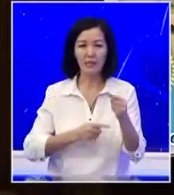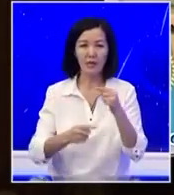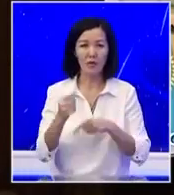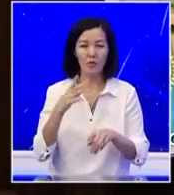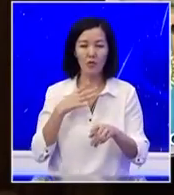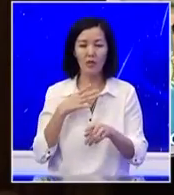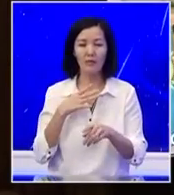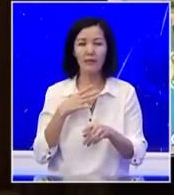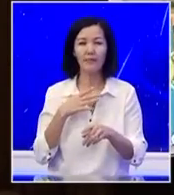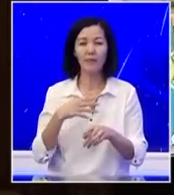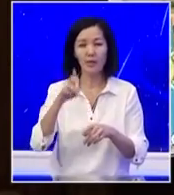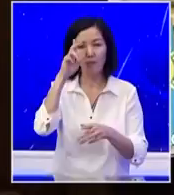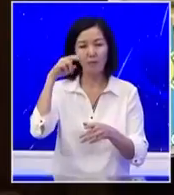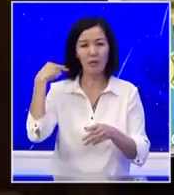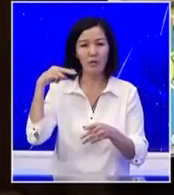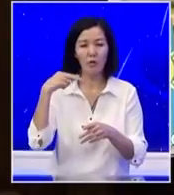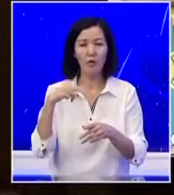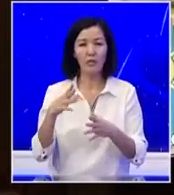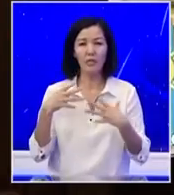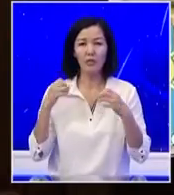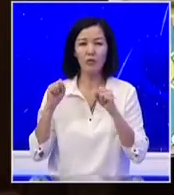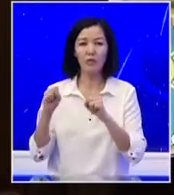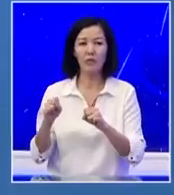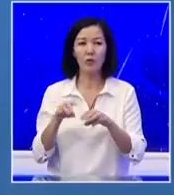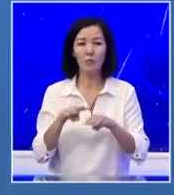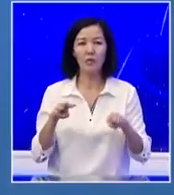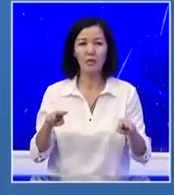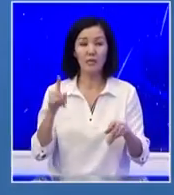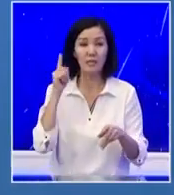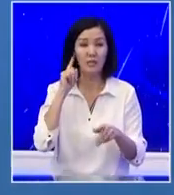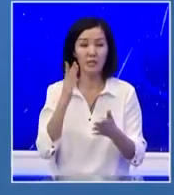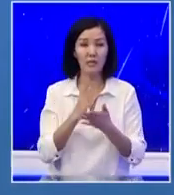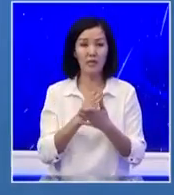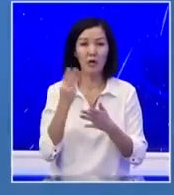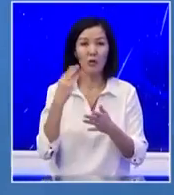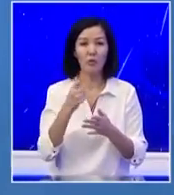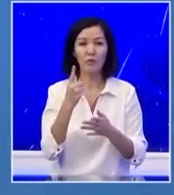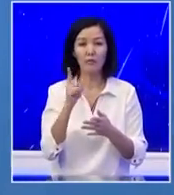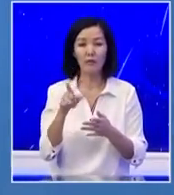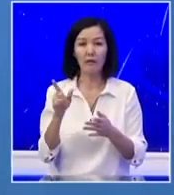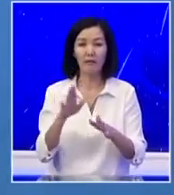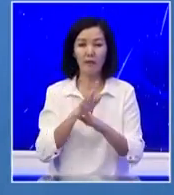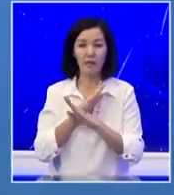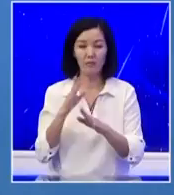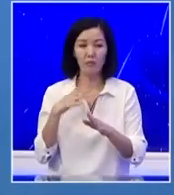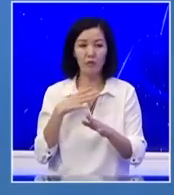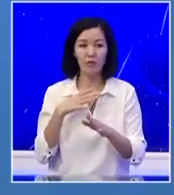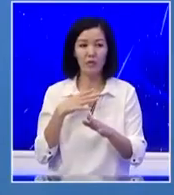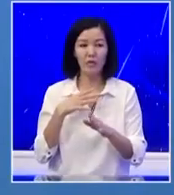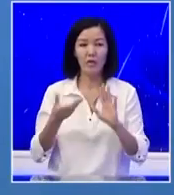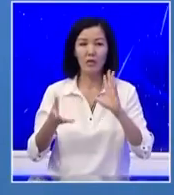Комиссия отырысында мемлекет басшысы денсаулық сақтау министрін де тыңдады. Бүгінгі орай 31 науқас қайтыс болды.